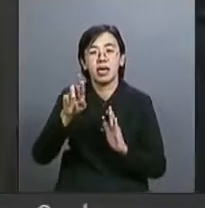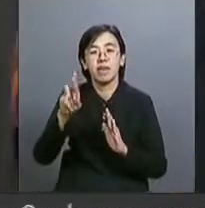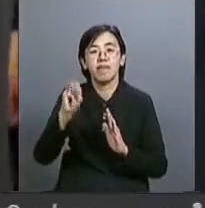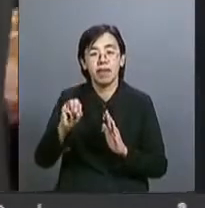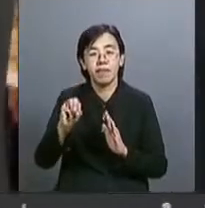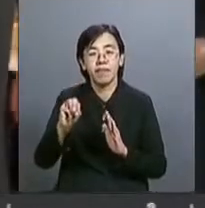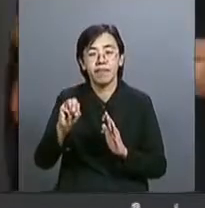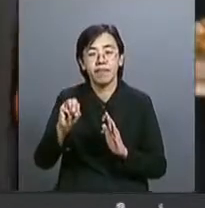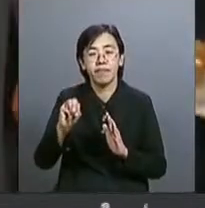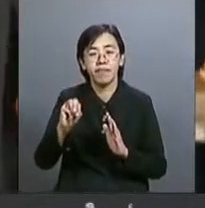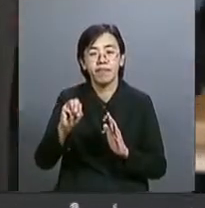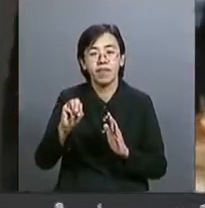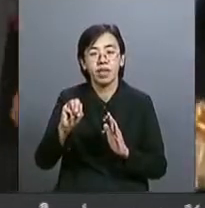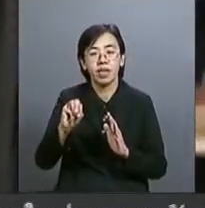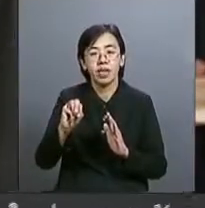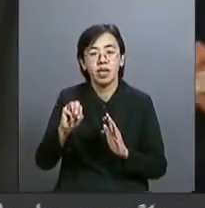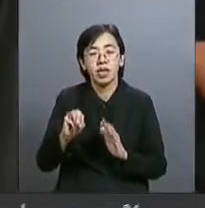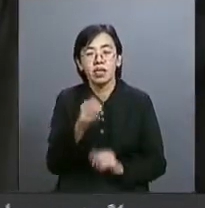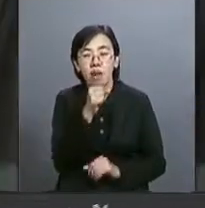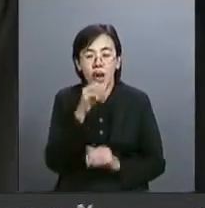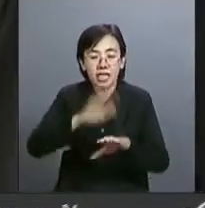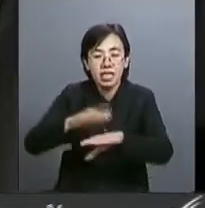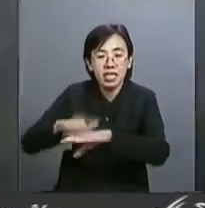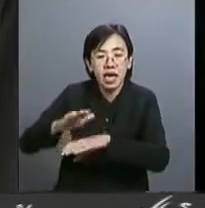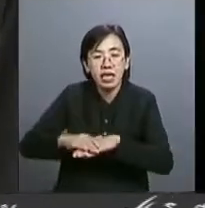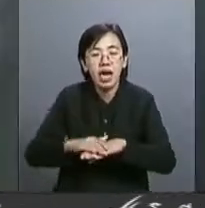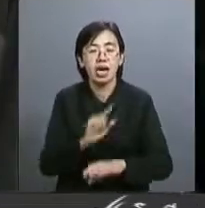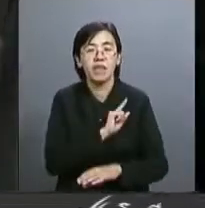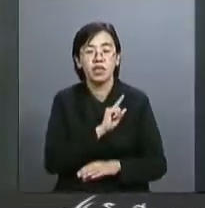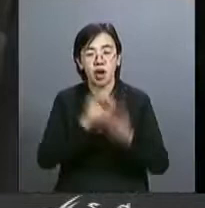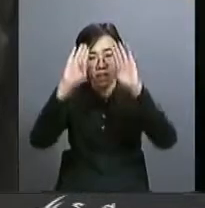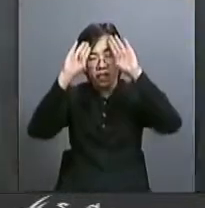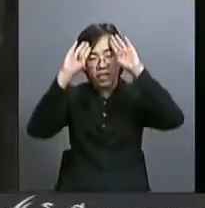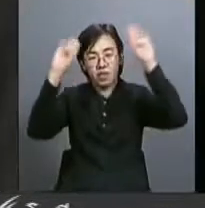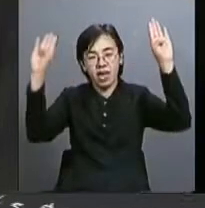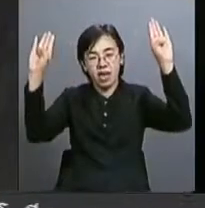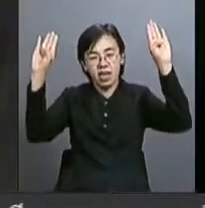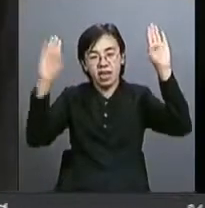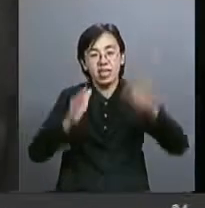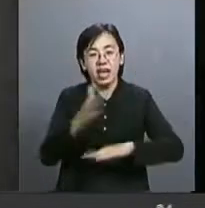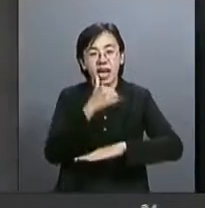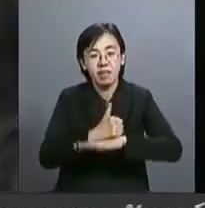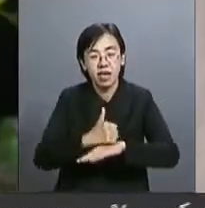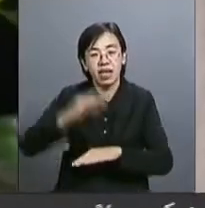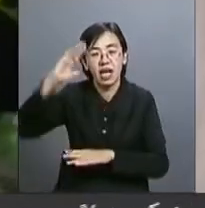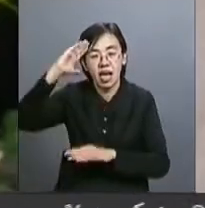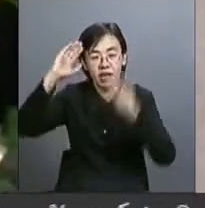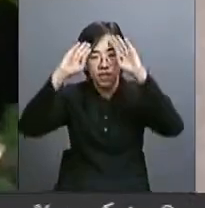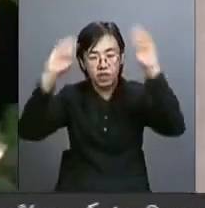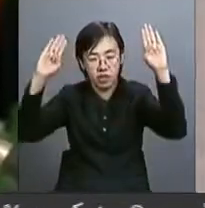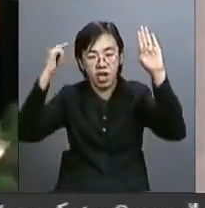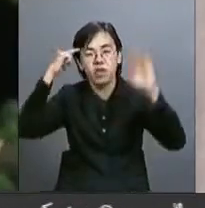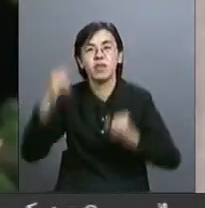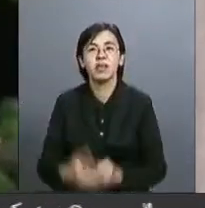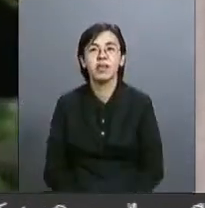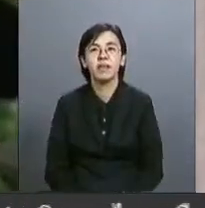ตรีและรัฐบุรุษต้องออกมากล่าวย้ำเตือนในฐานะผู้มากประสบการณ์ทั้งการเมืองและการทหาร ตู่ใช้ก